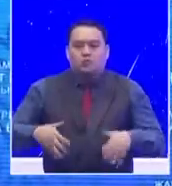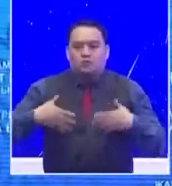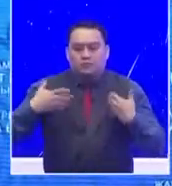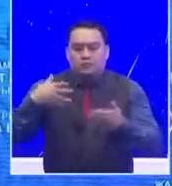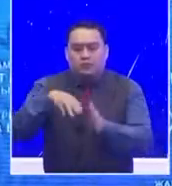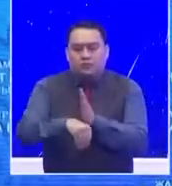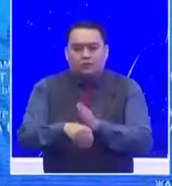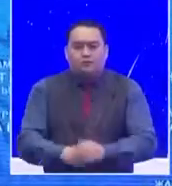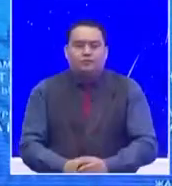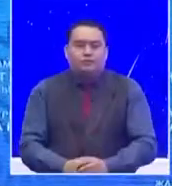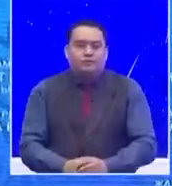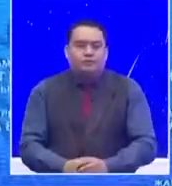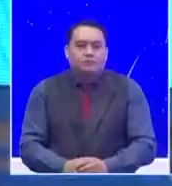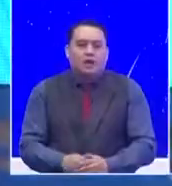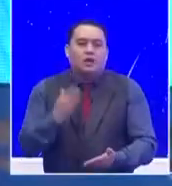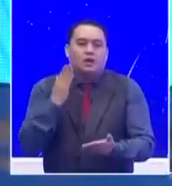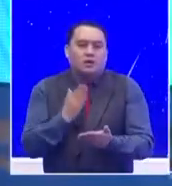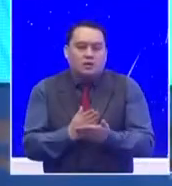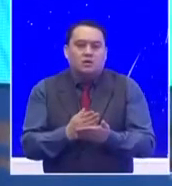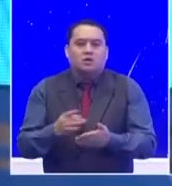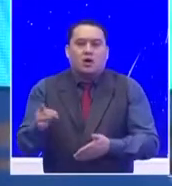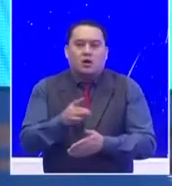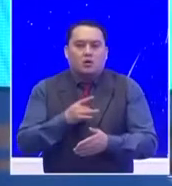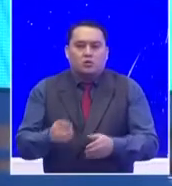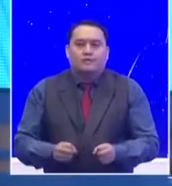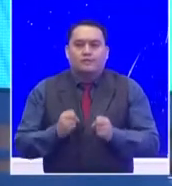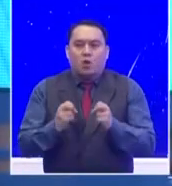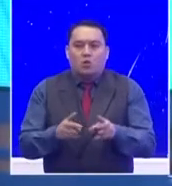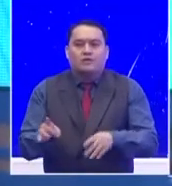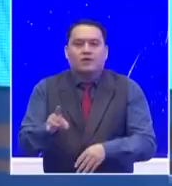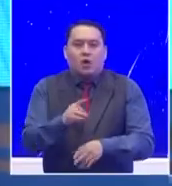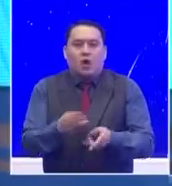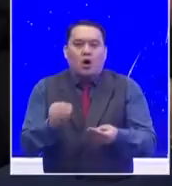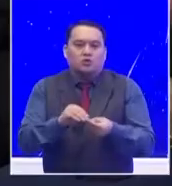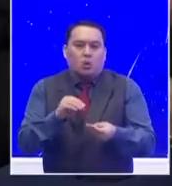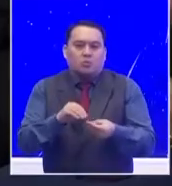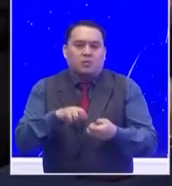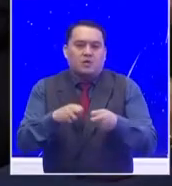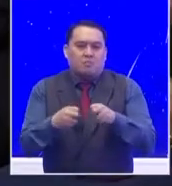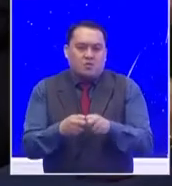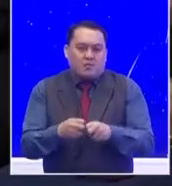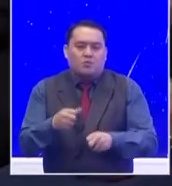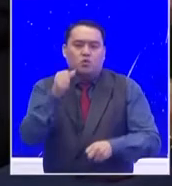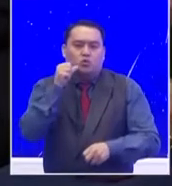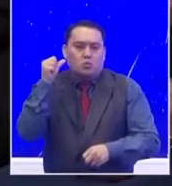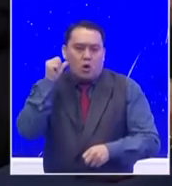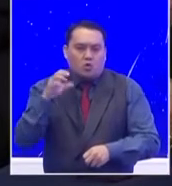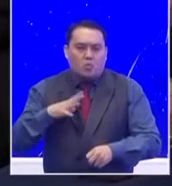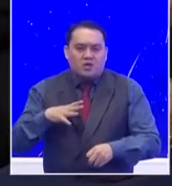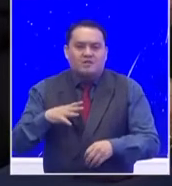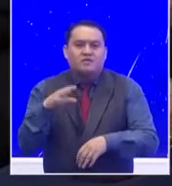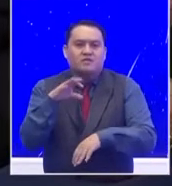некоторых показателях район все же сдал позиции. Криминогенная ситуация региона остается проблемной. В прошлом году совершено